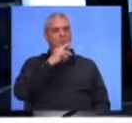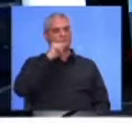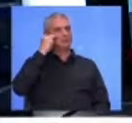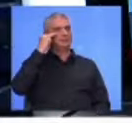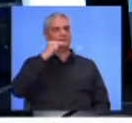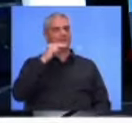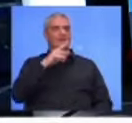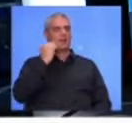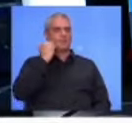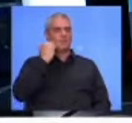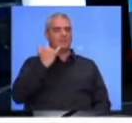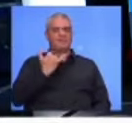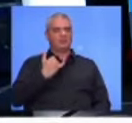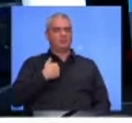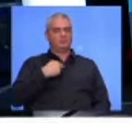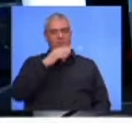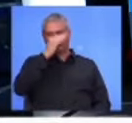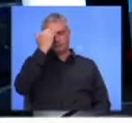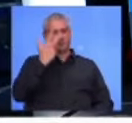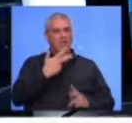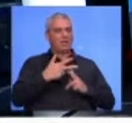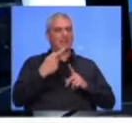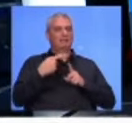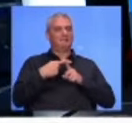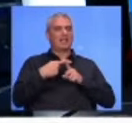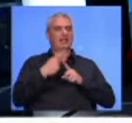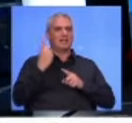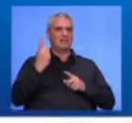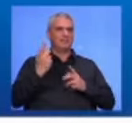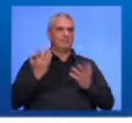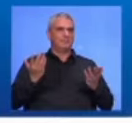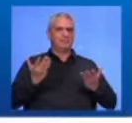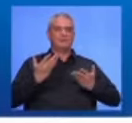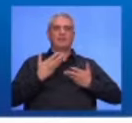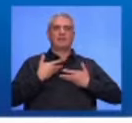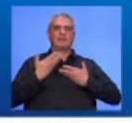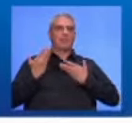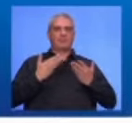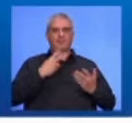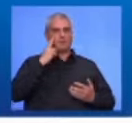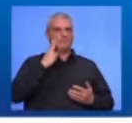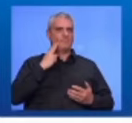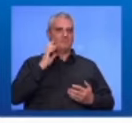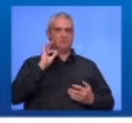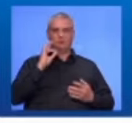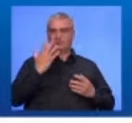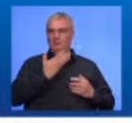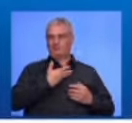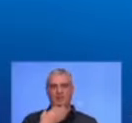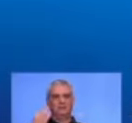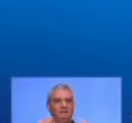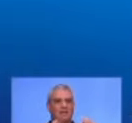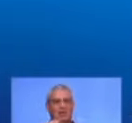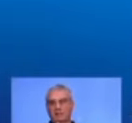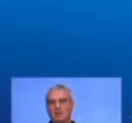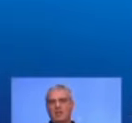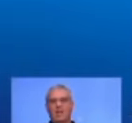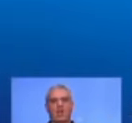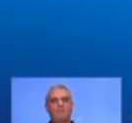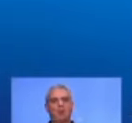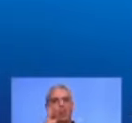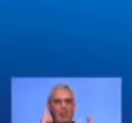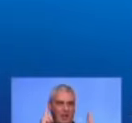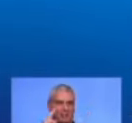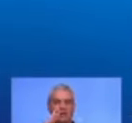הפנית, אבל עכשיו אנחנו נסתפק בסכנין. קבלת הפנים המבזה שלה זכה השחקן הפועל חדרה מנשה